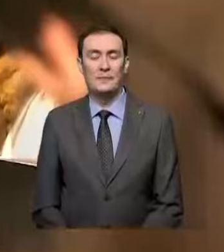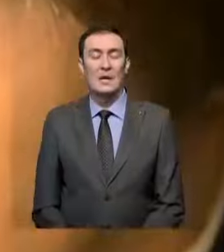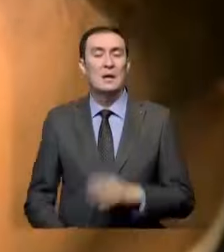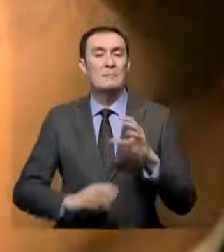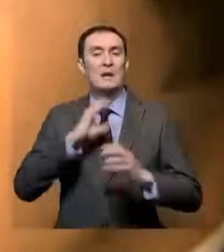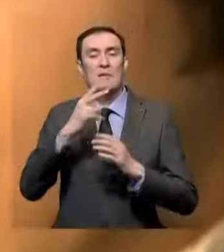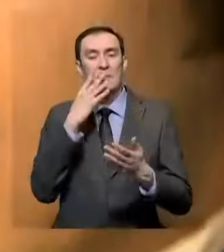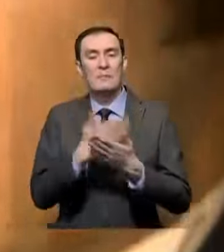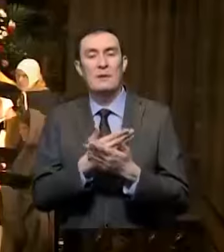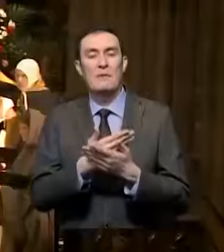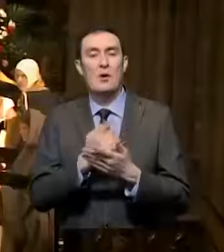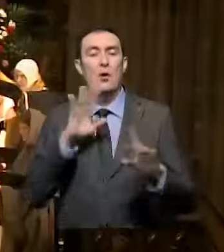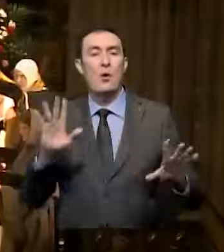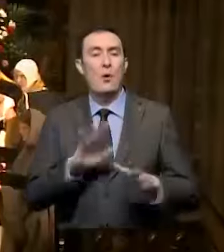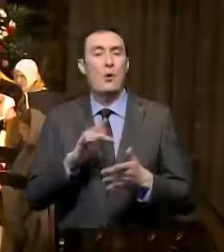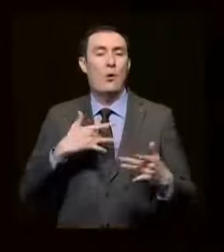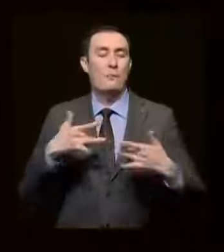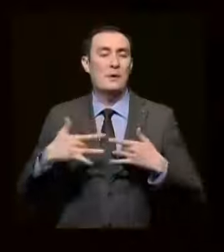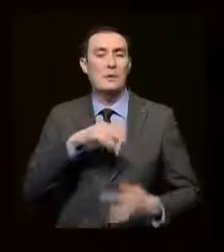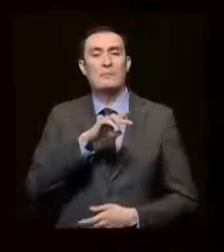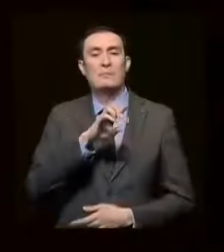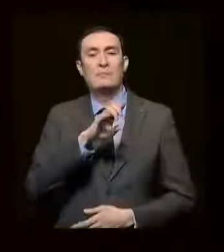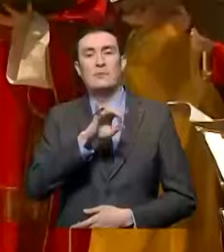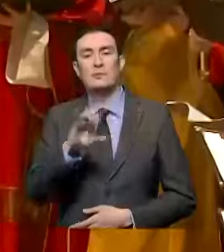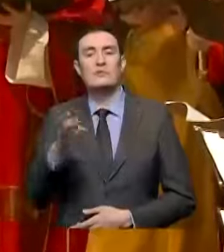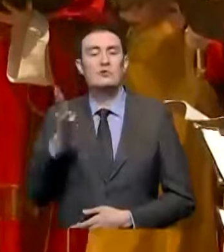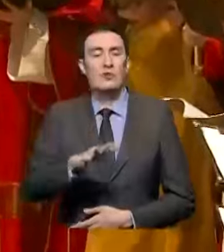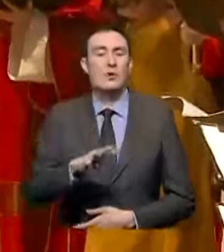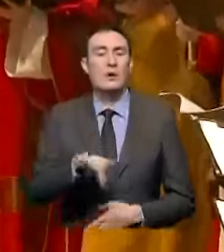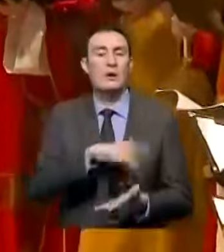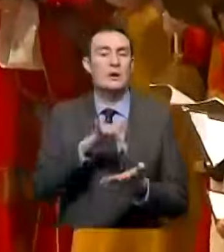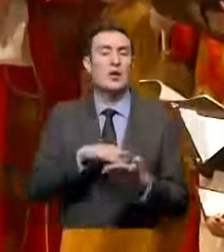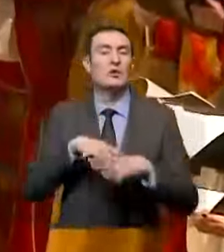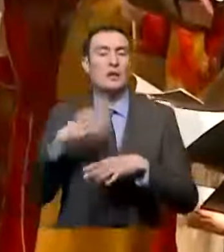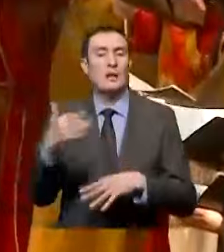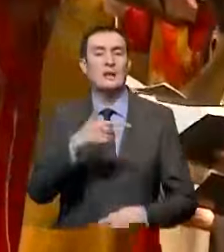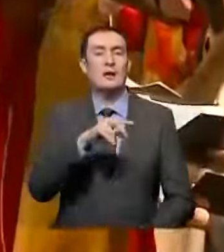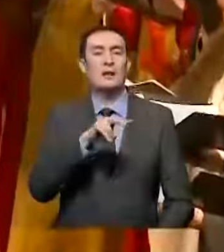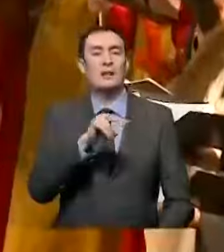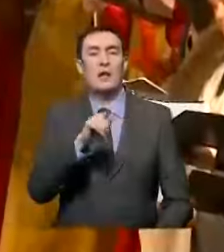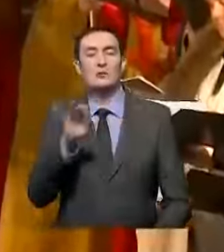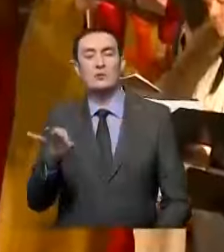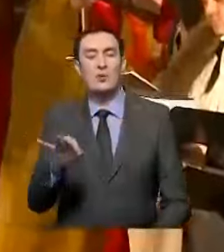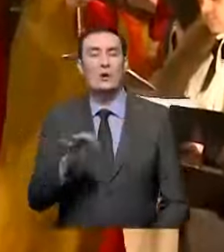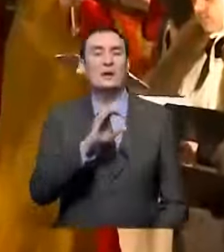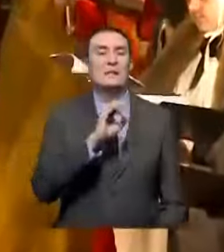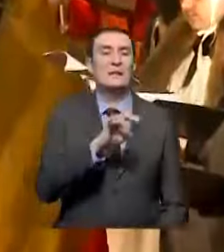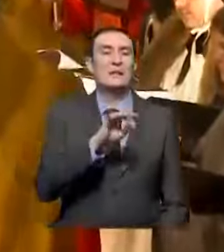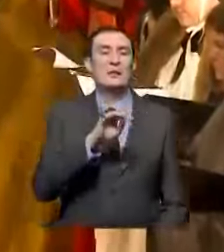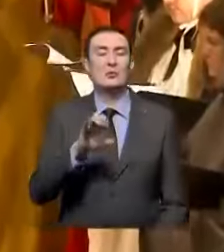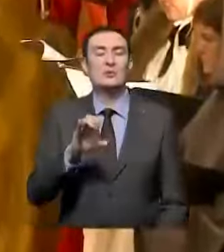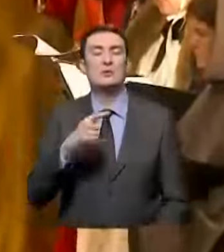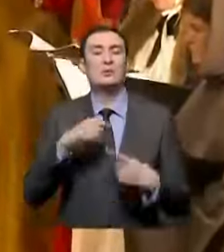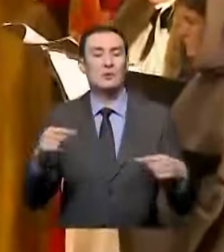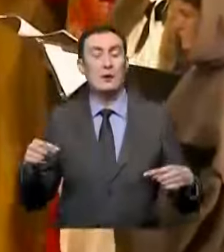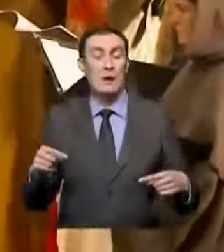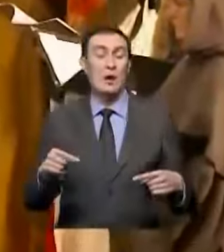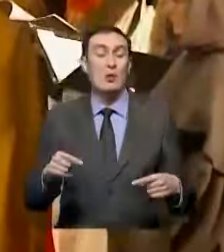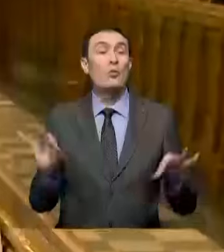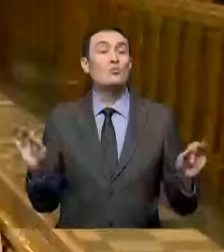Мировая премьера оперы «Брюс» прозвучала сразу в 4 городах Шотландии – в Глазго, Эдинбурге, Сент-Эндрюсе и Данфермлине.